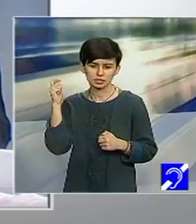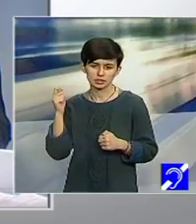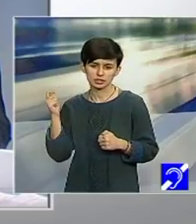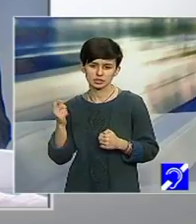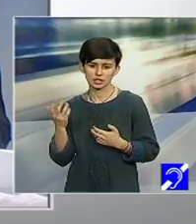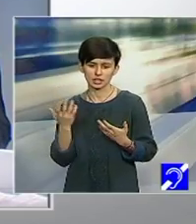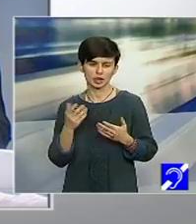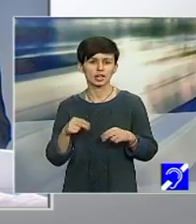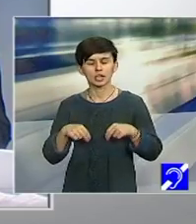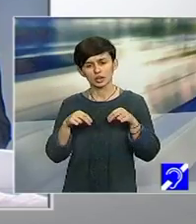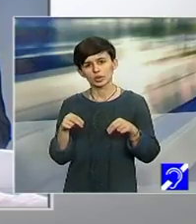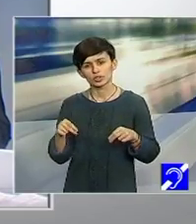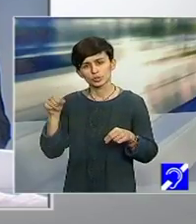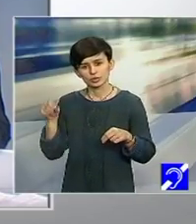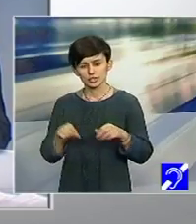ajuns refugiații.